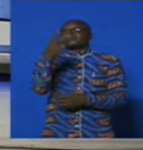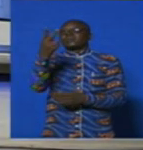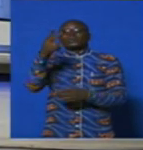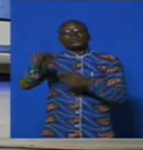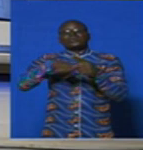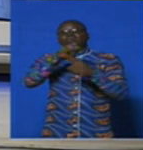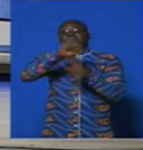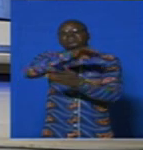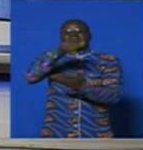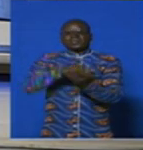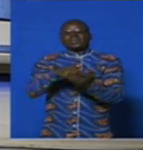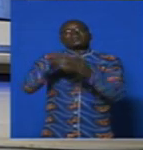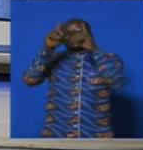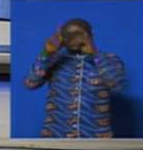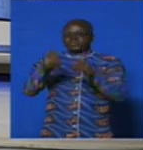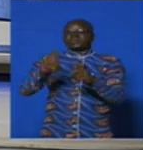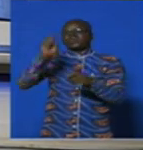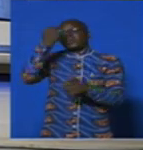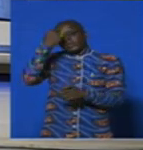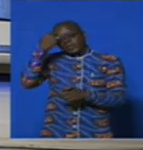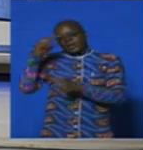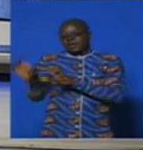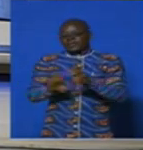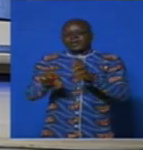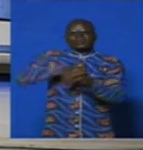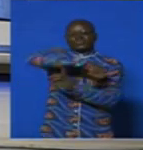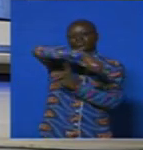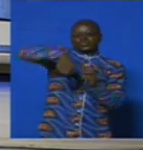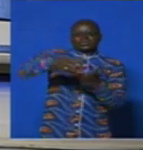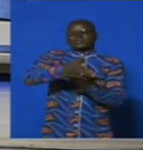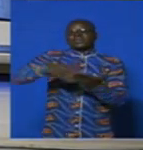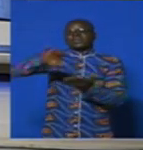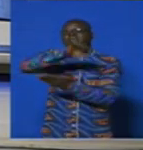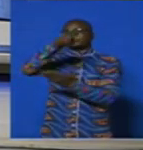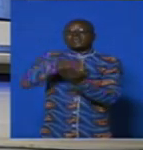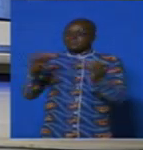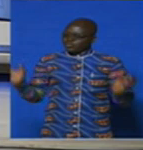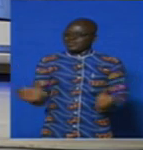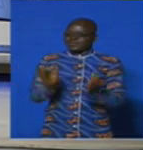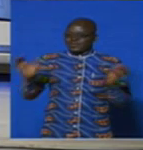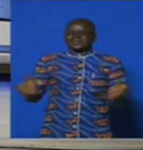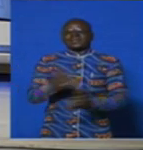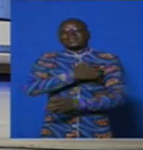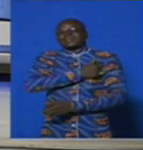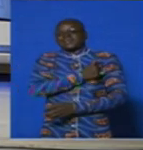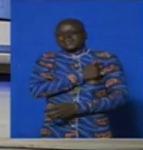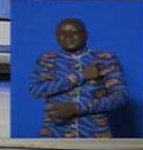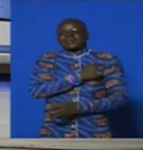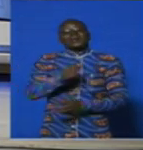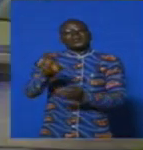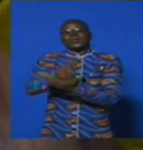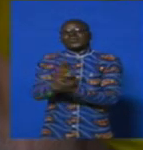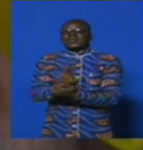de composition. Le gouverneur de la région a fait le tour de certains centres pour encourager les candidats. Bilidou Bazongo, Satune